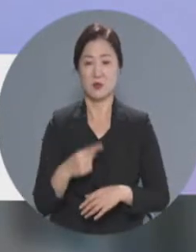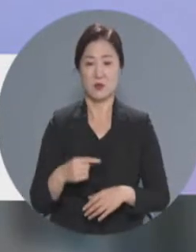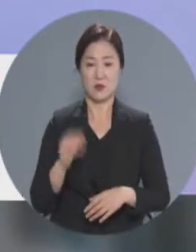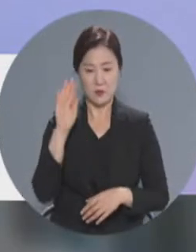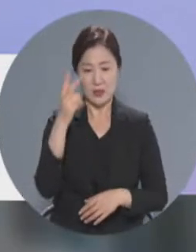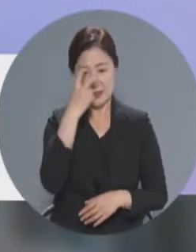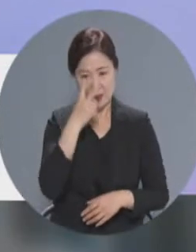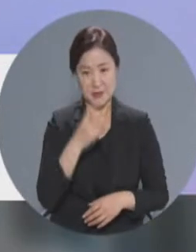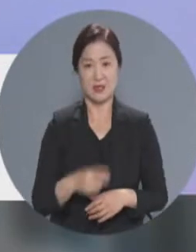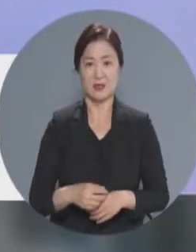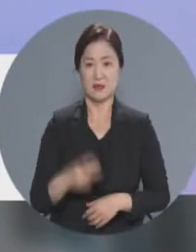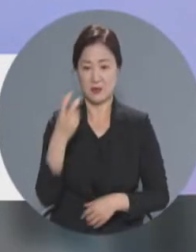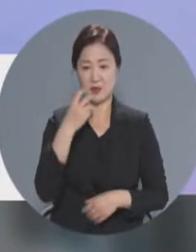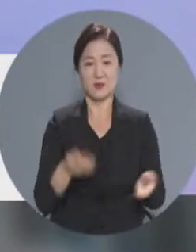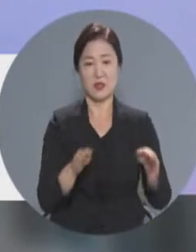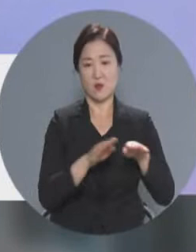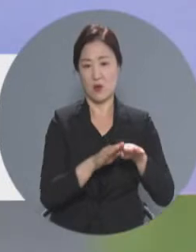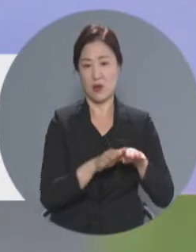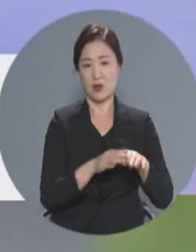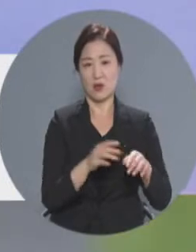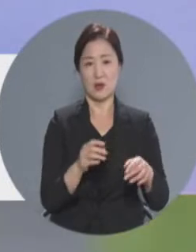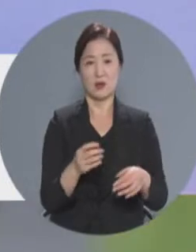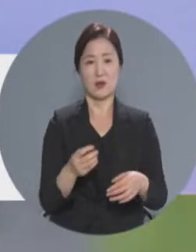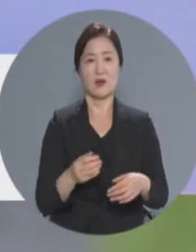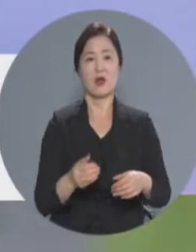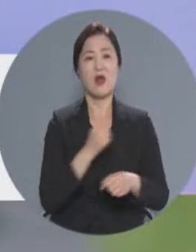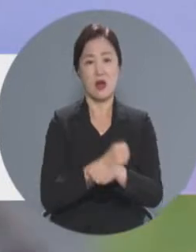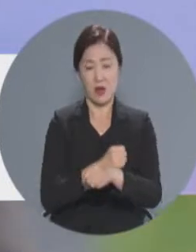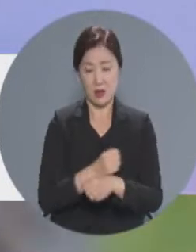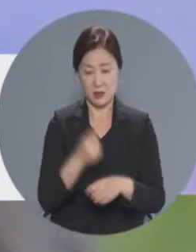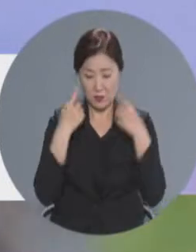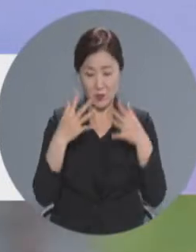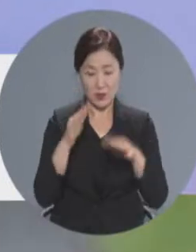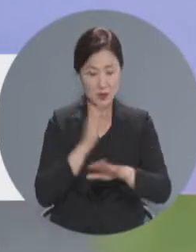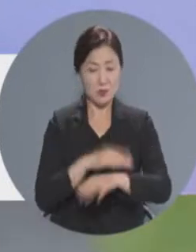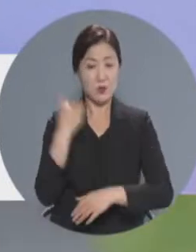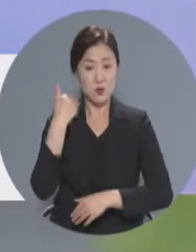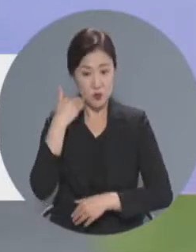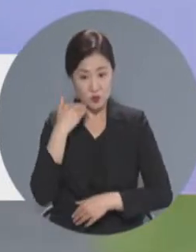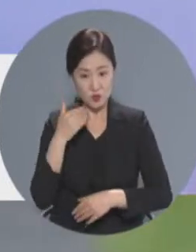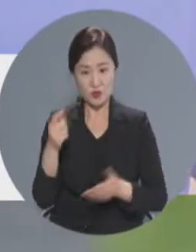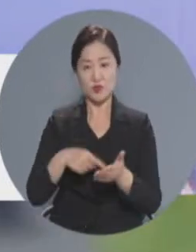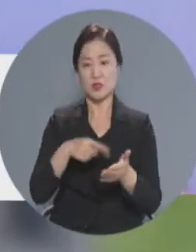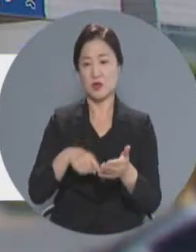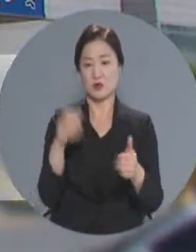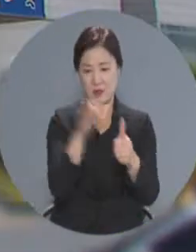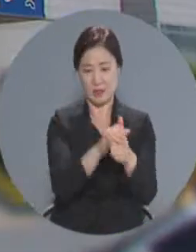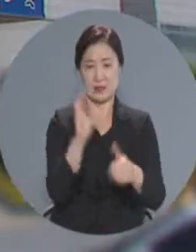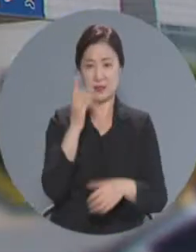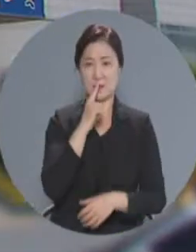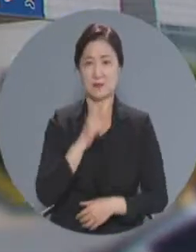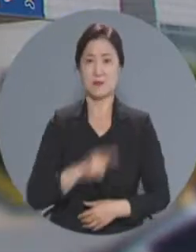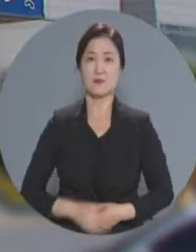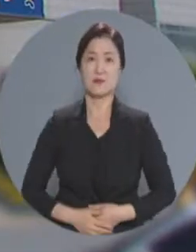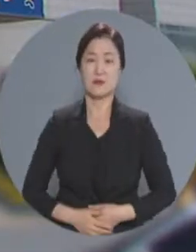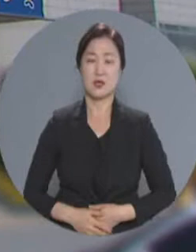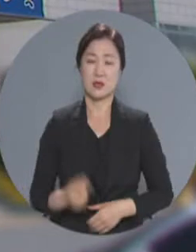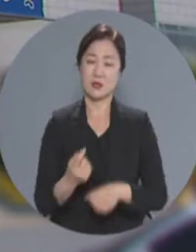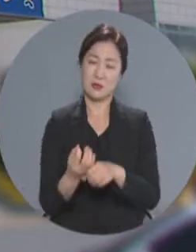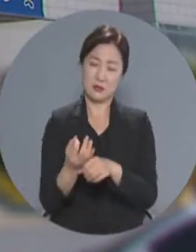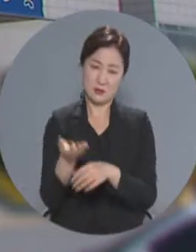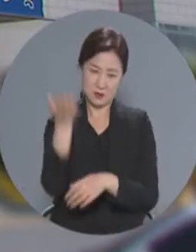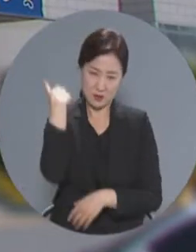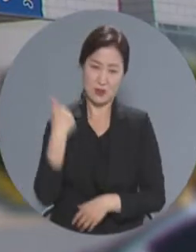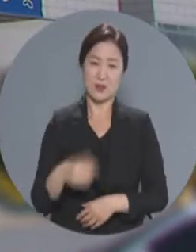감사와 감사원 감사를 받아서 정확한 책임 규명으로 구상권 청구가 되어져야 된다고 봅니다. 10여 년 전